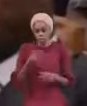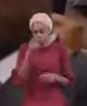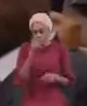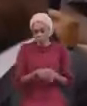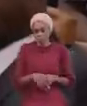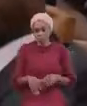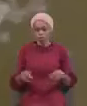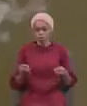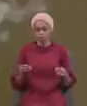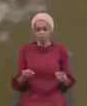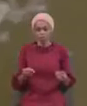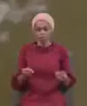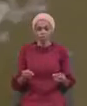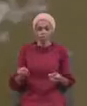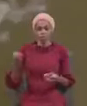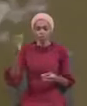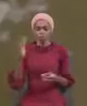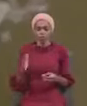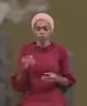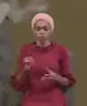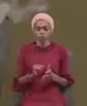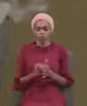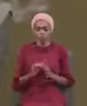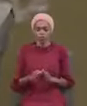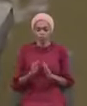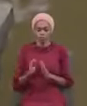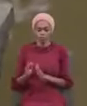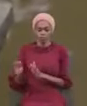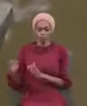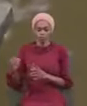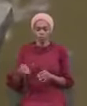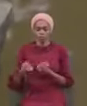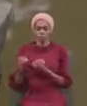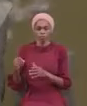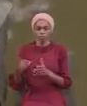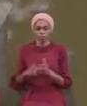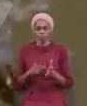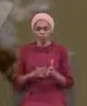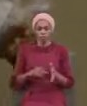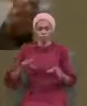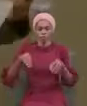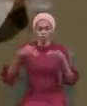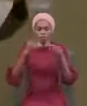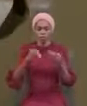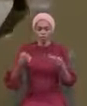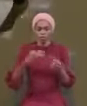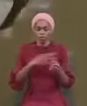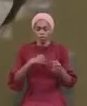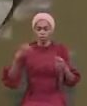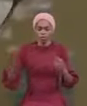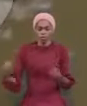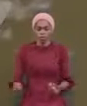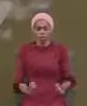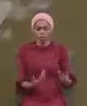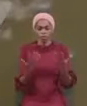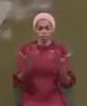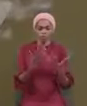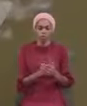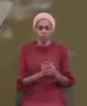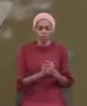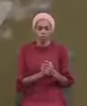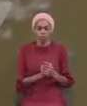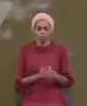promise donc c'était par cette srant et sacrifice qui